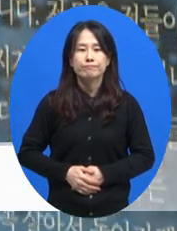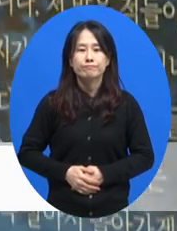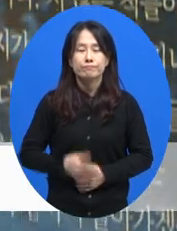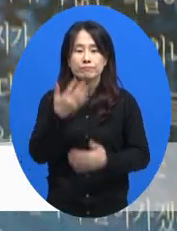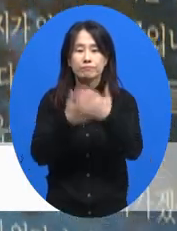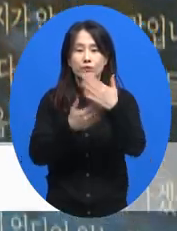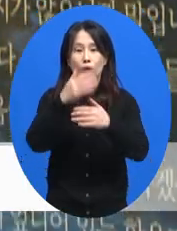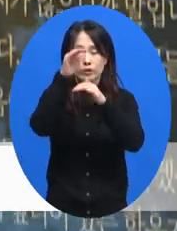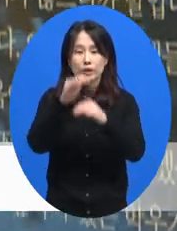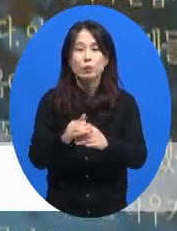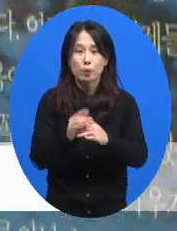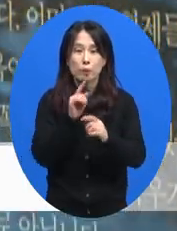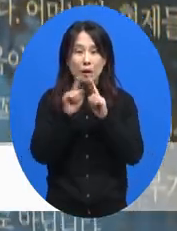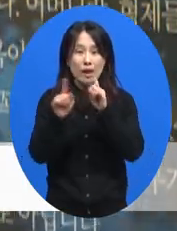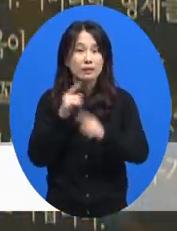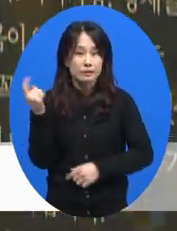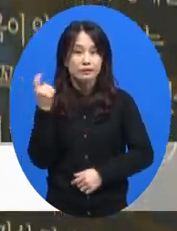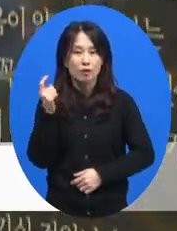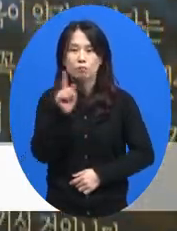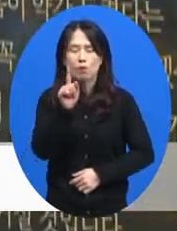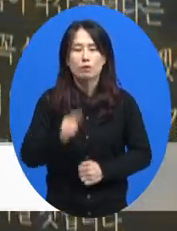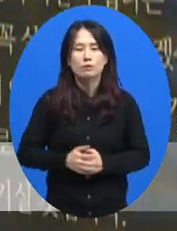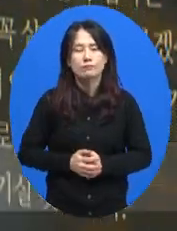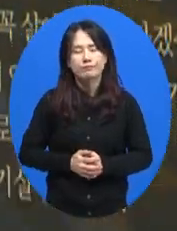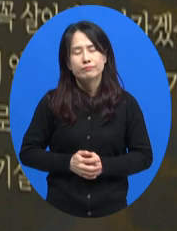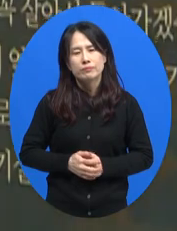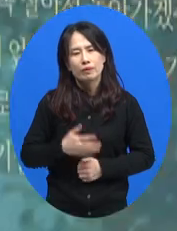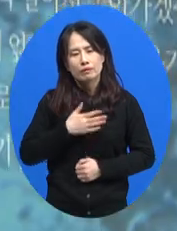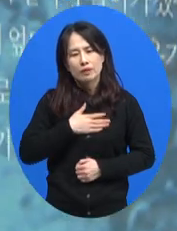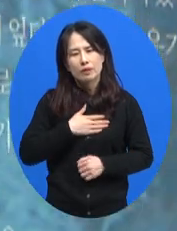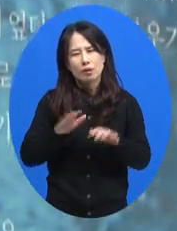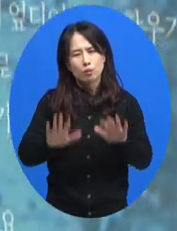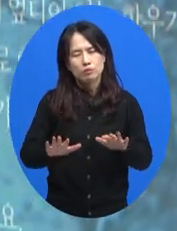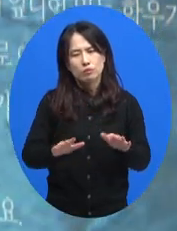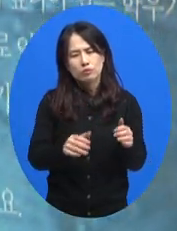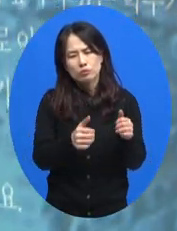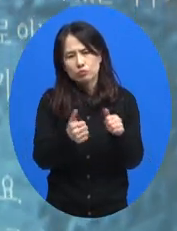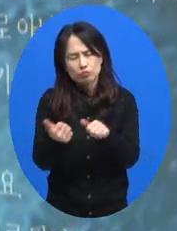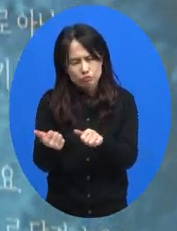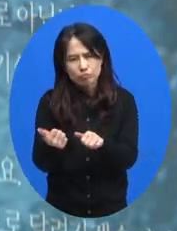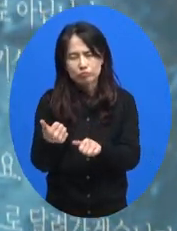어머니, 어쩌면 제가 오늘 죽을지도 모릅니다.